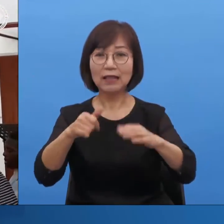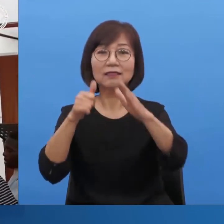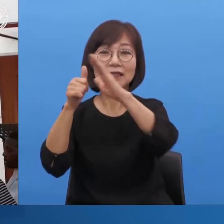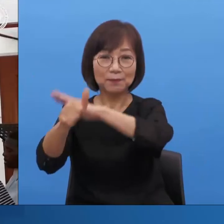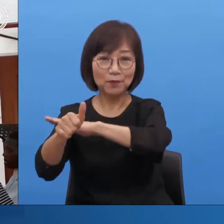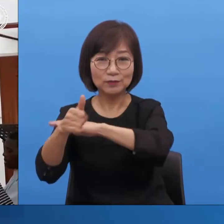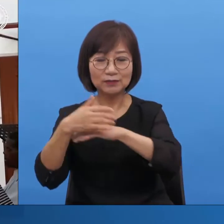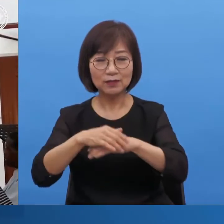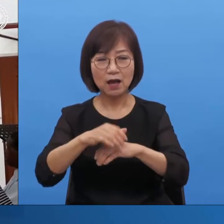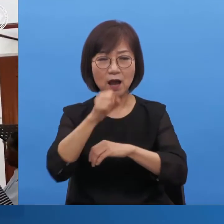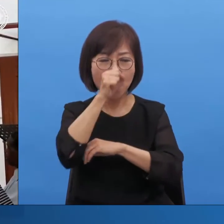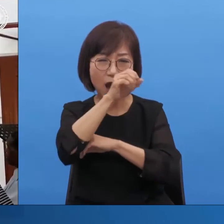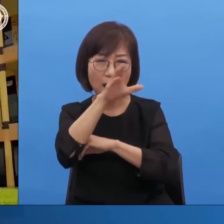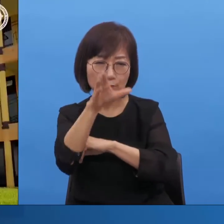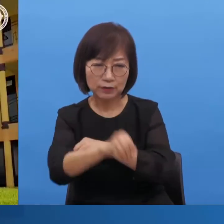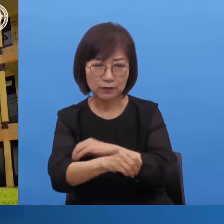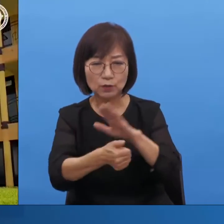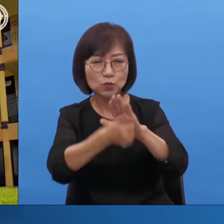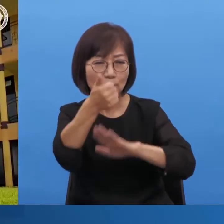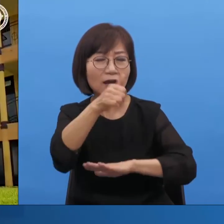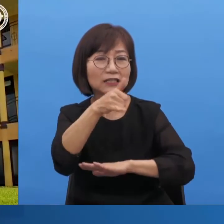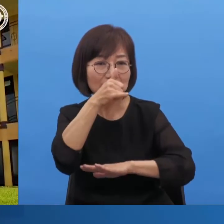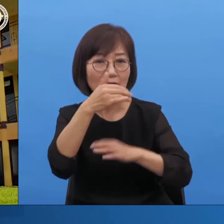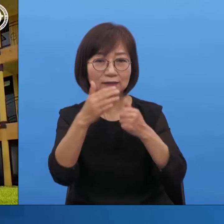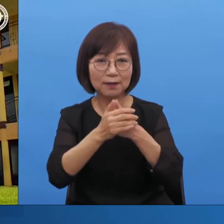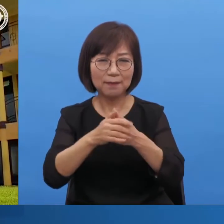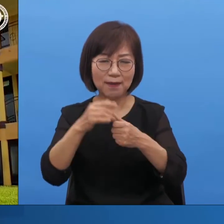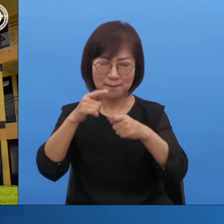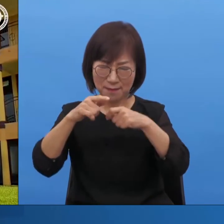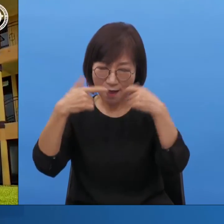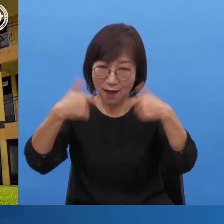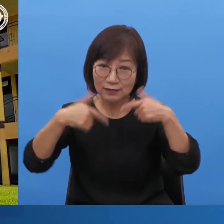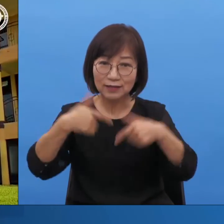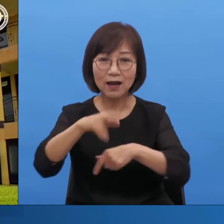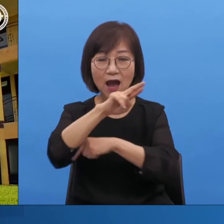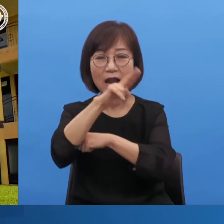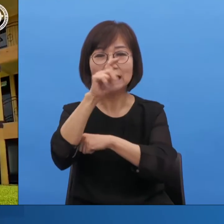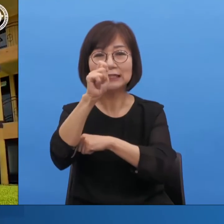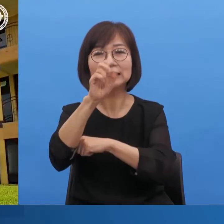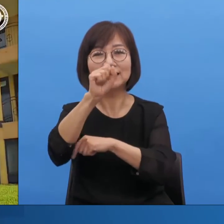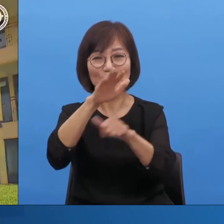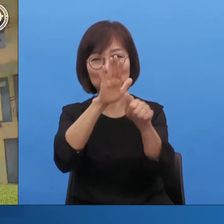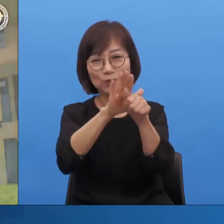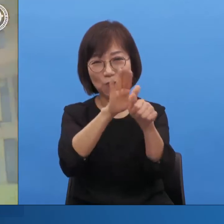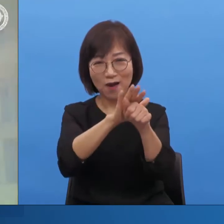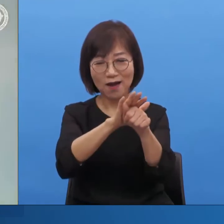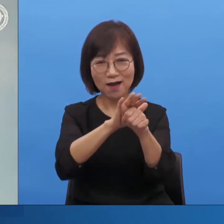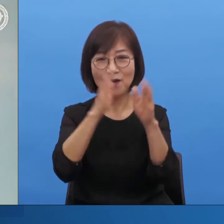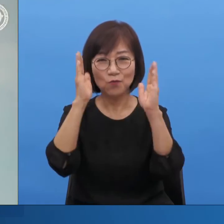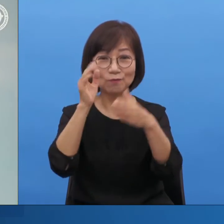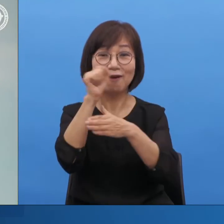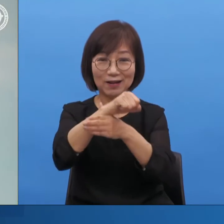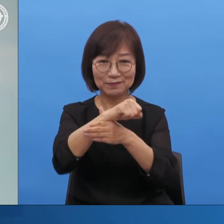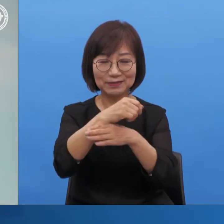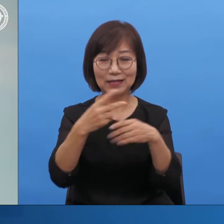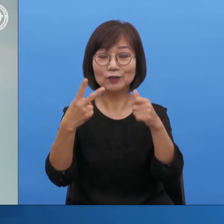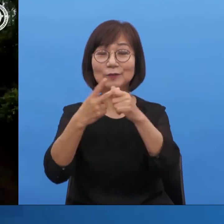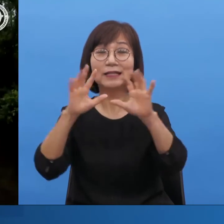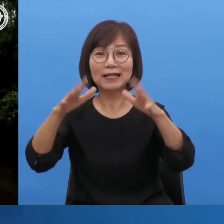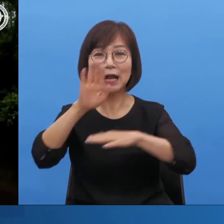RTS를 아프리카의 소망으로 보고 매 학기 RTS를 도우며 수업 장소도 제공하고 있습니다. 두 번째 나라는